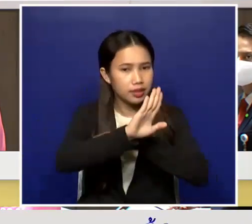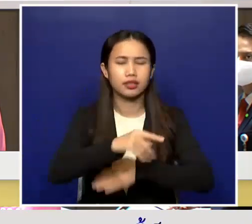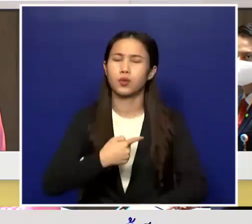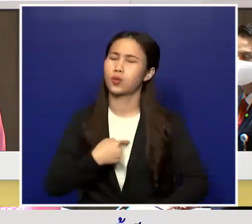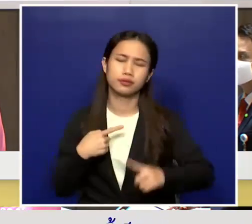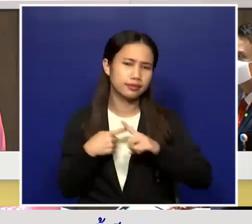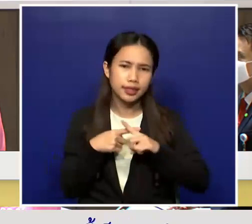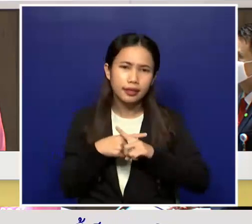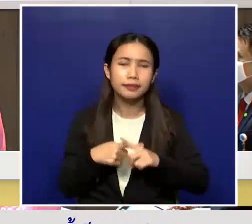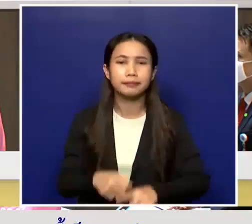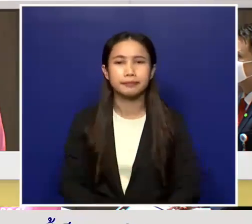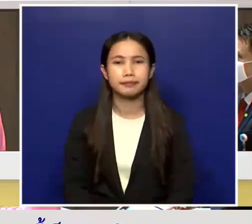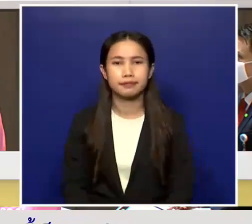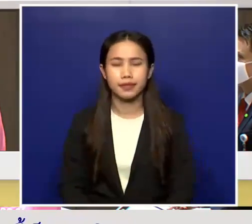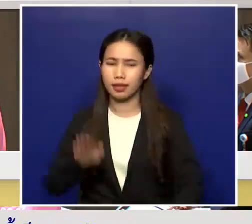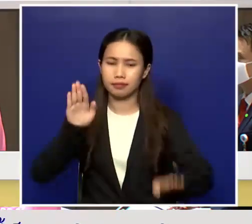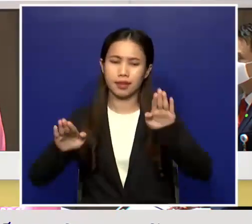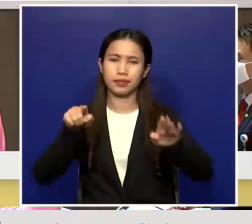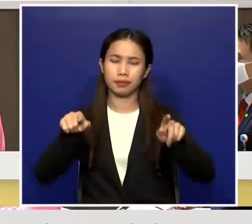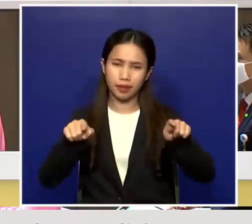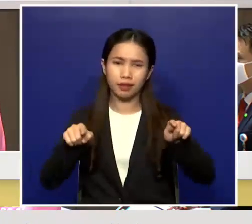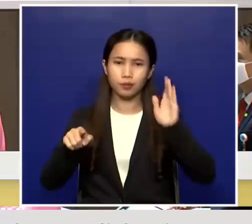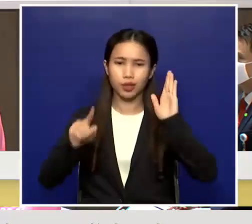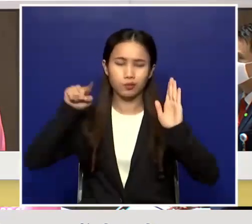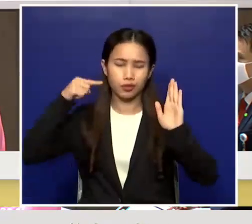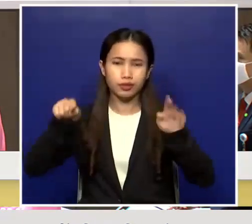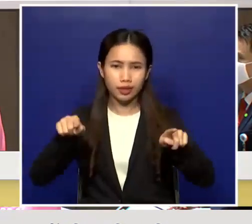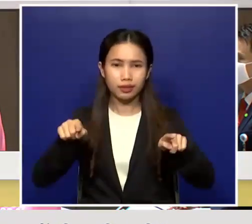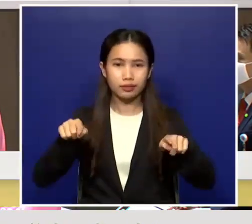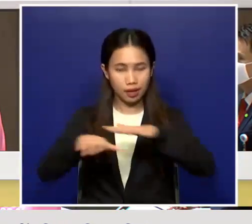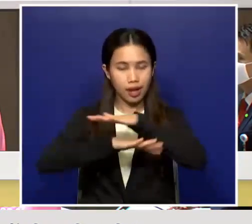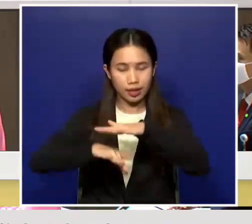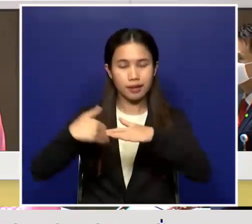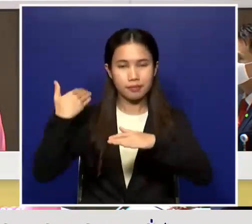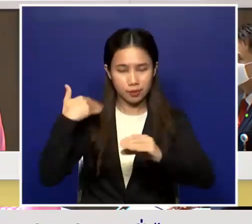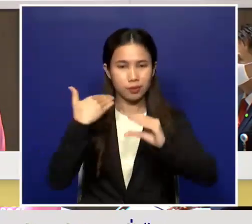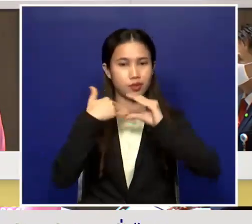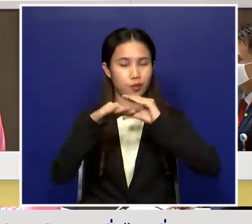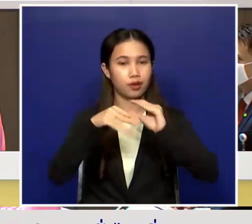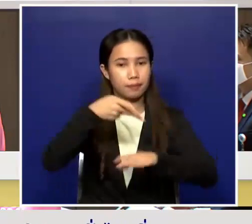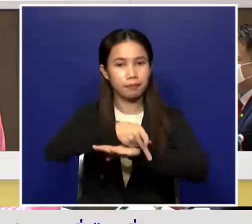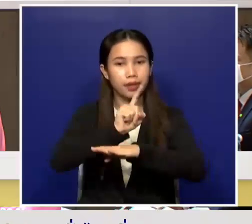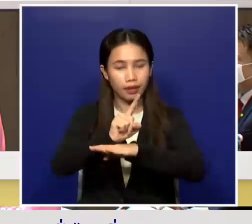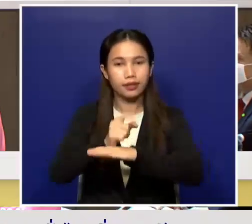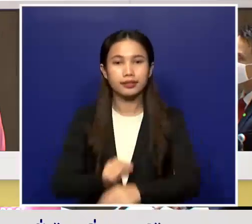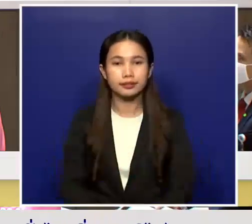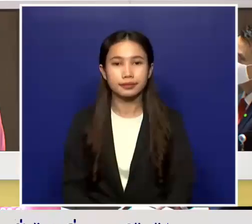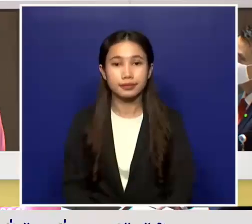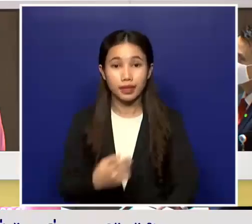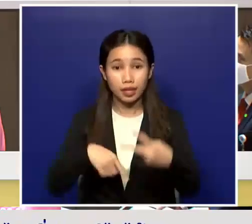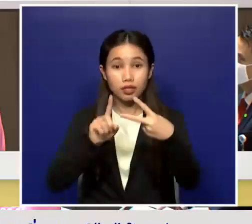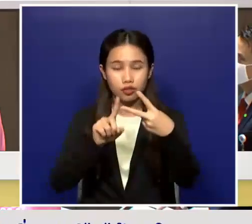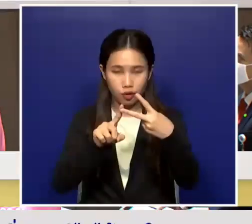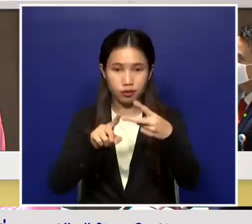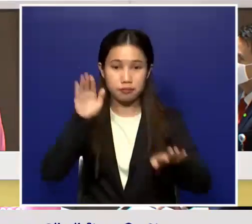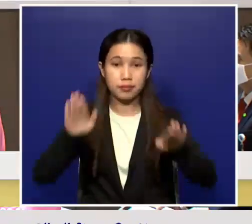จริงๆเนี่ยคู่เทียบผัวเมียนะเอาหลักฐานไปเลยนะครับเดี๋ยวผมจะส่งท่านประธานเลยอันที่สองมาดูนะครับคู่เทียบ